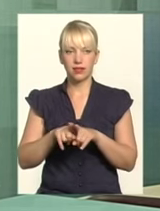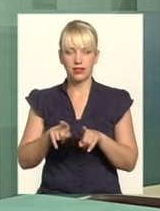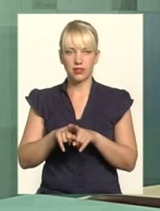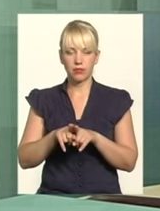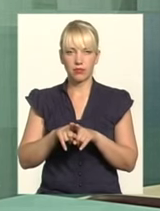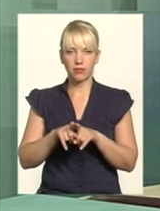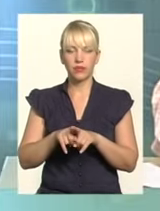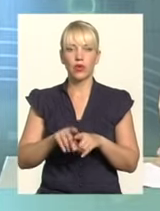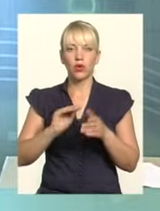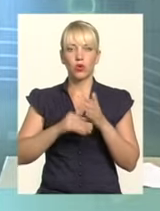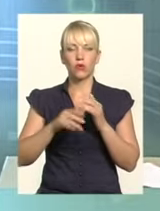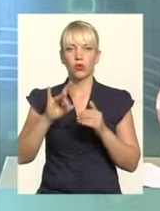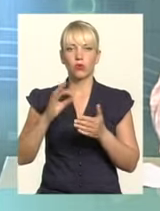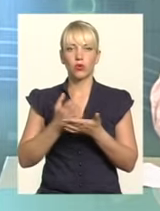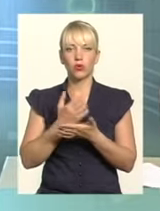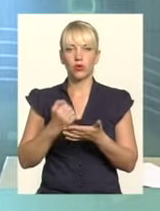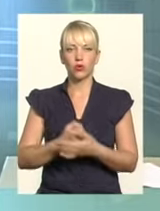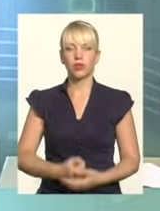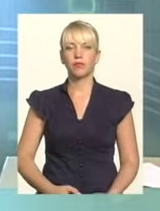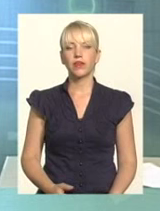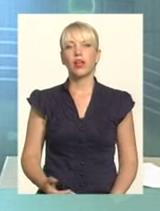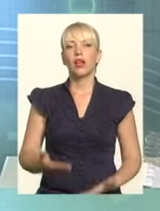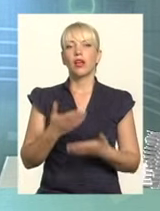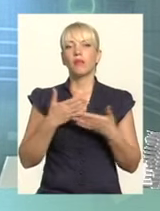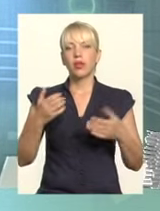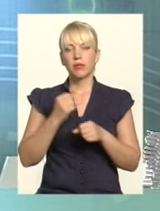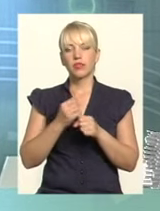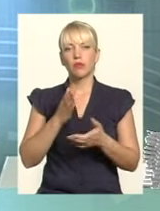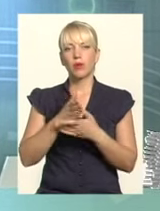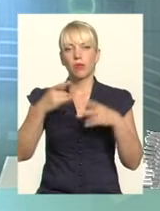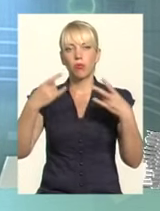доходи. Нагадаємо, працює тема в прямому ефірі. Телефон